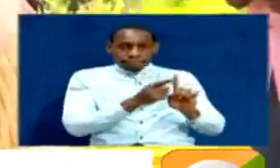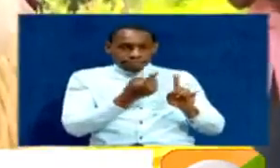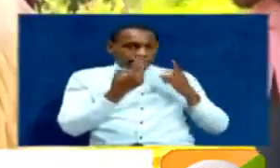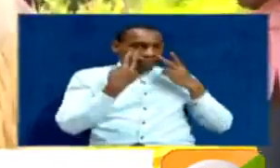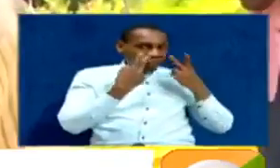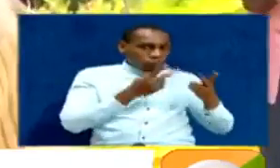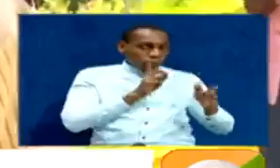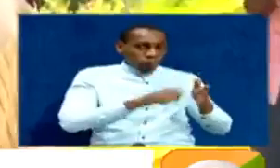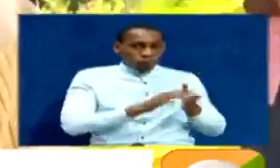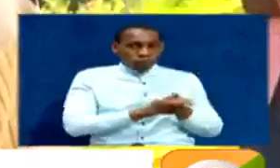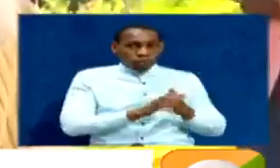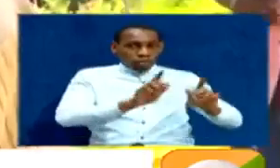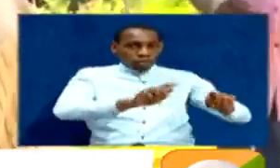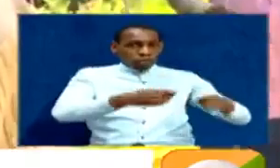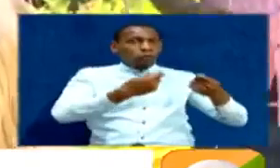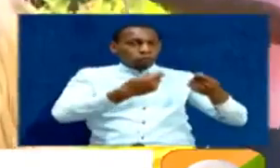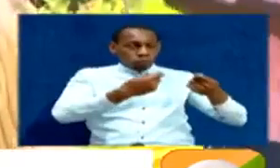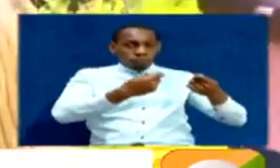ilitangulia kuonekana ni kiatu.